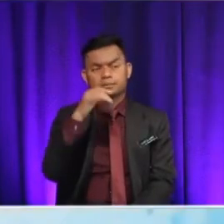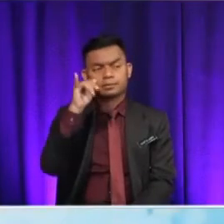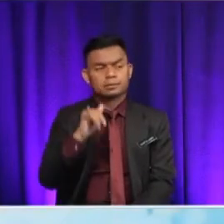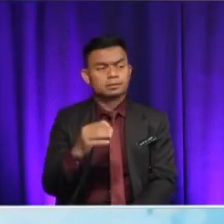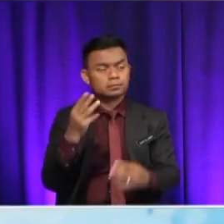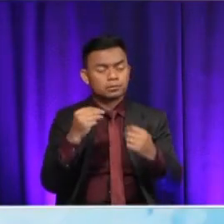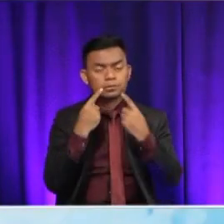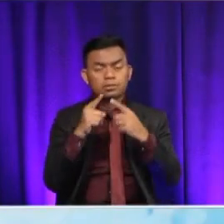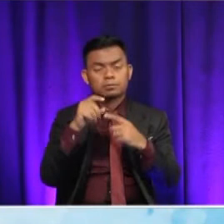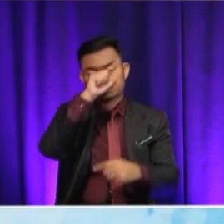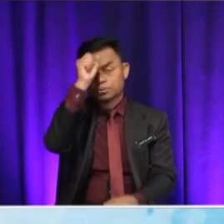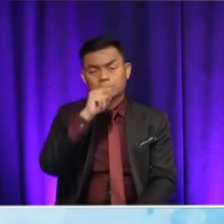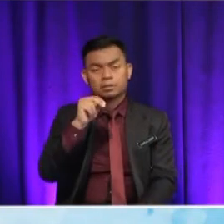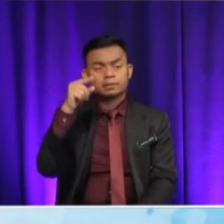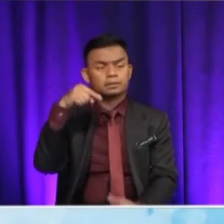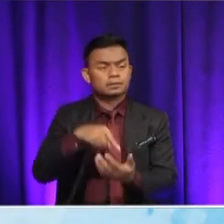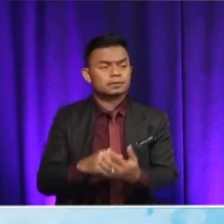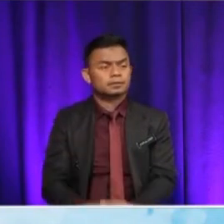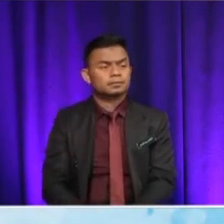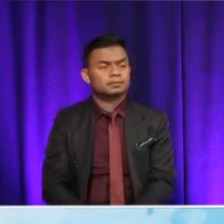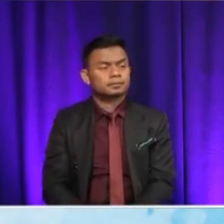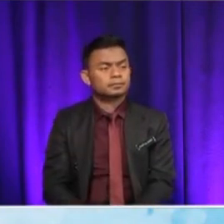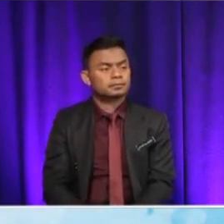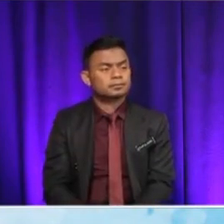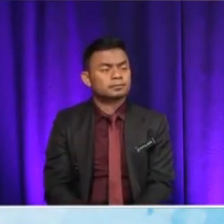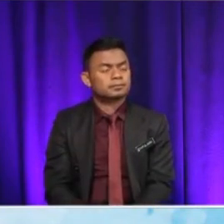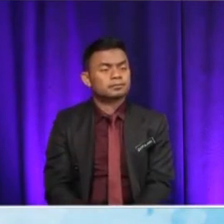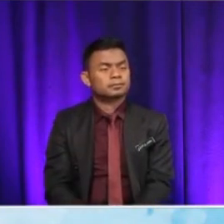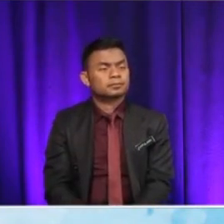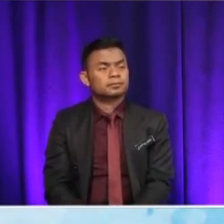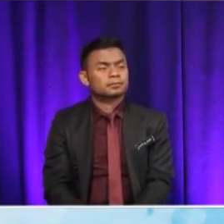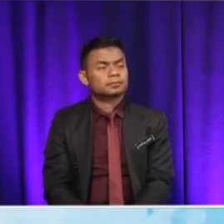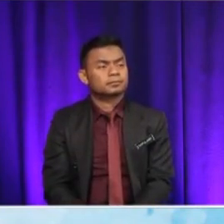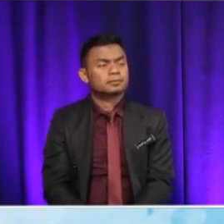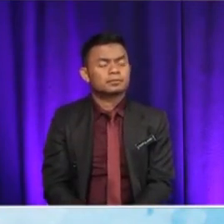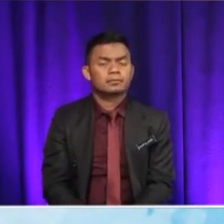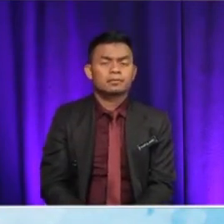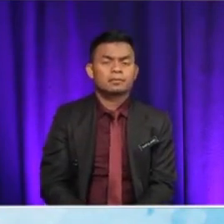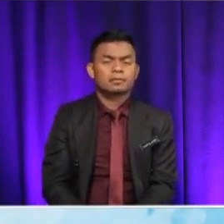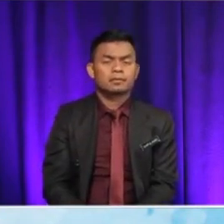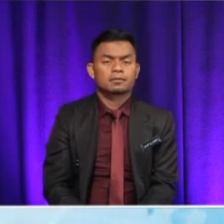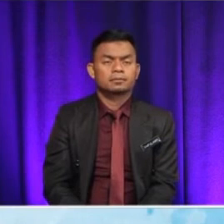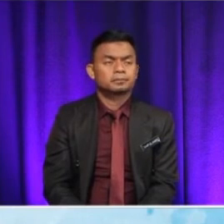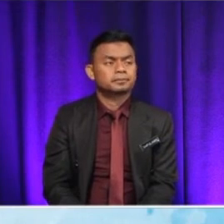jawab soalan ini? A apa dia? Ya, Syafiq angkat tangan saya, cikgu. Okey, Syafiq. Okey, silakan.